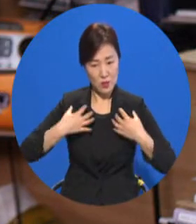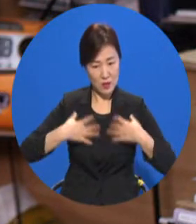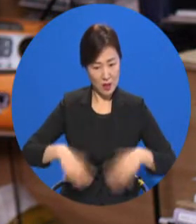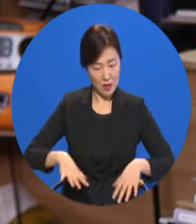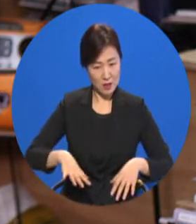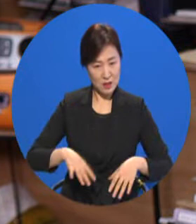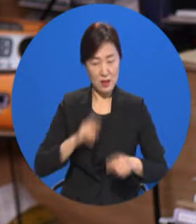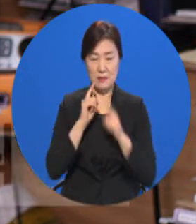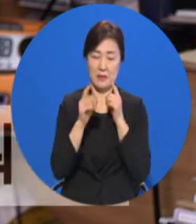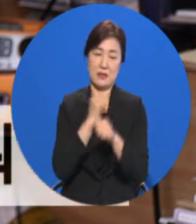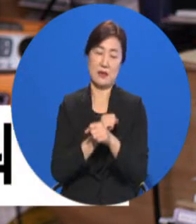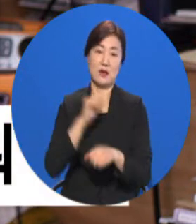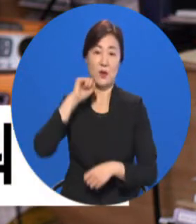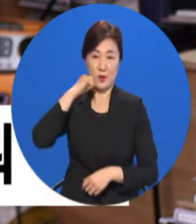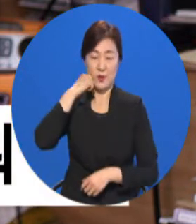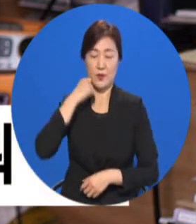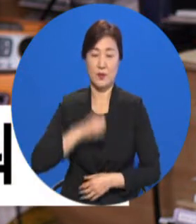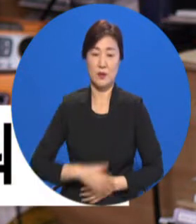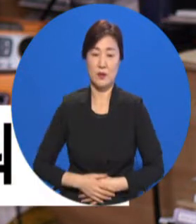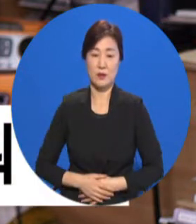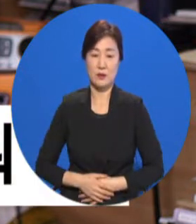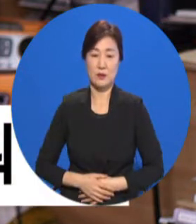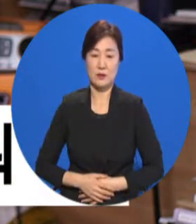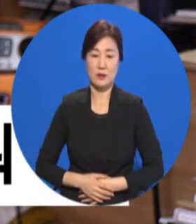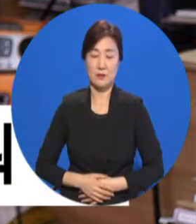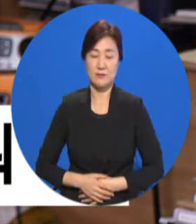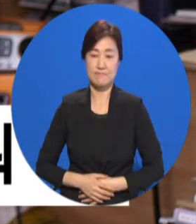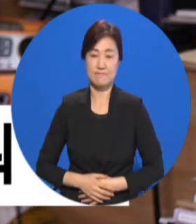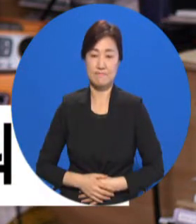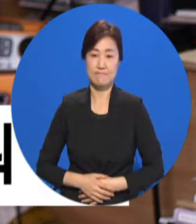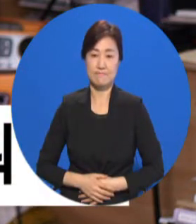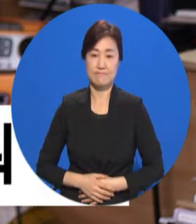보기는 좀 없지만은 좀 첨언을 하면은